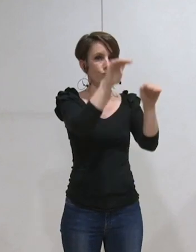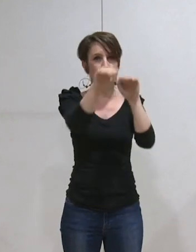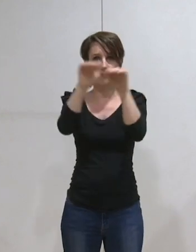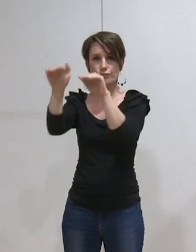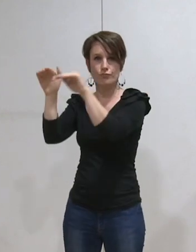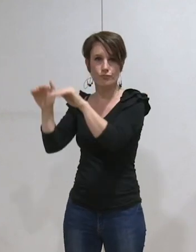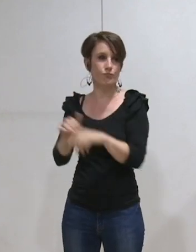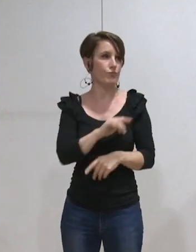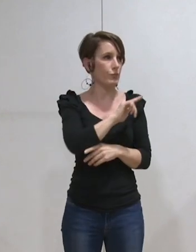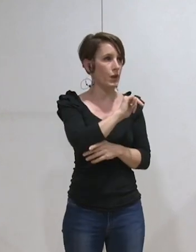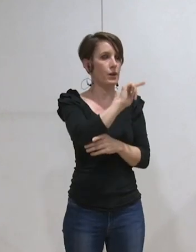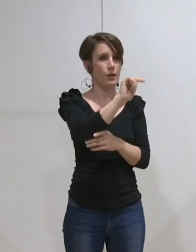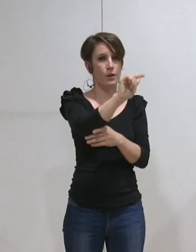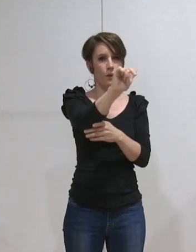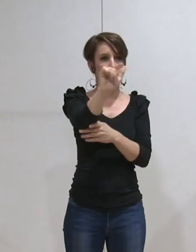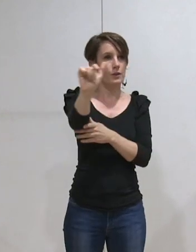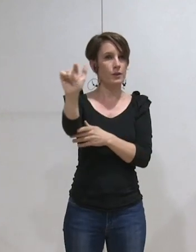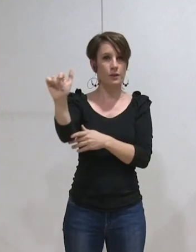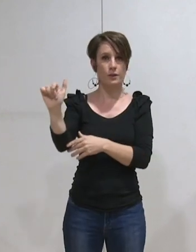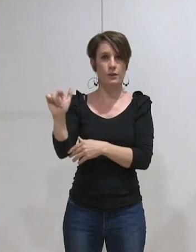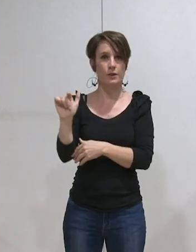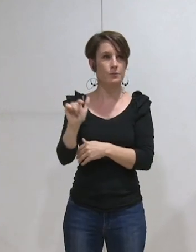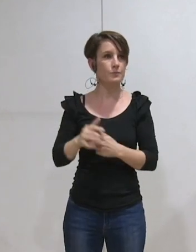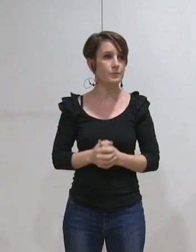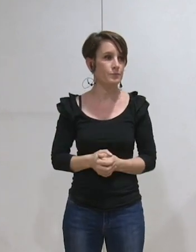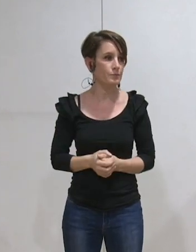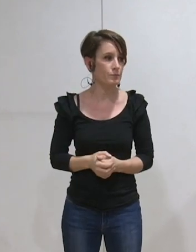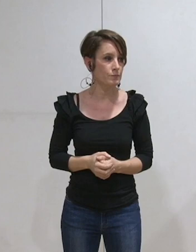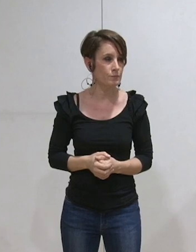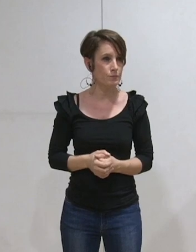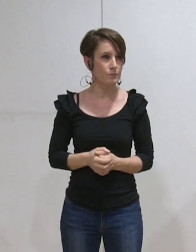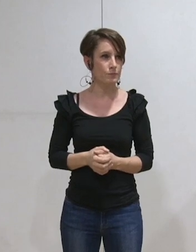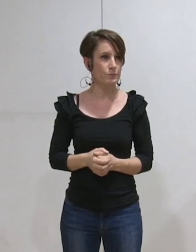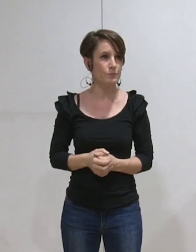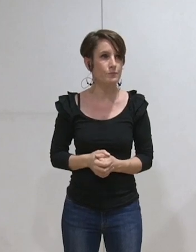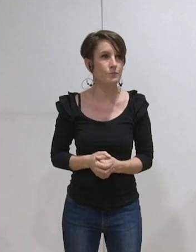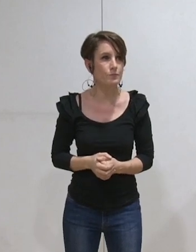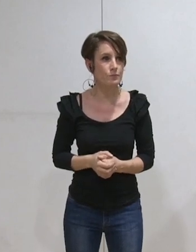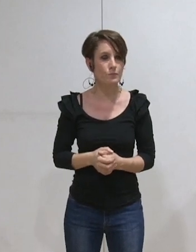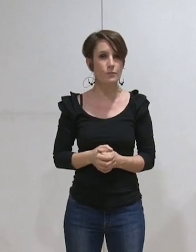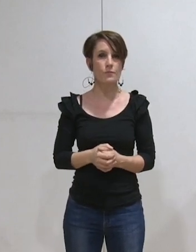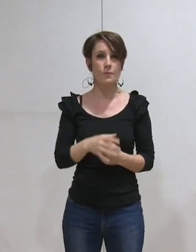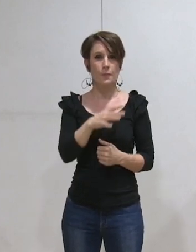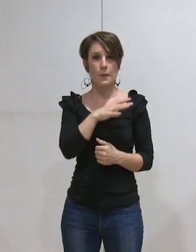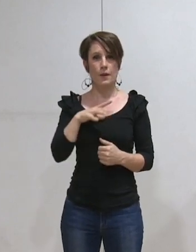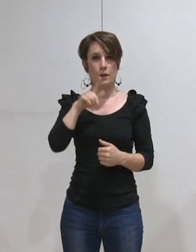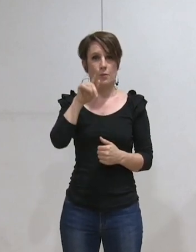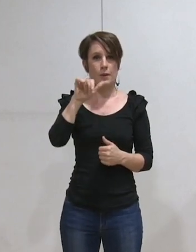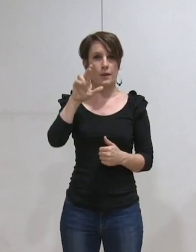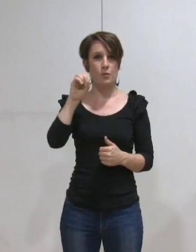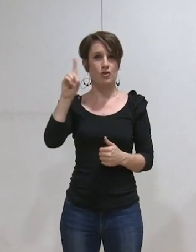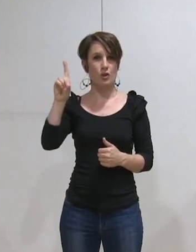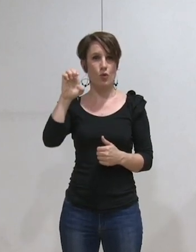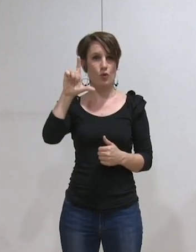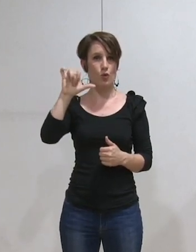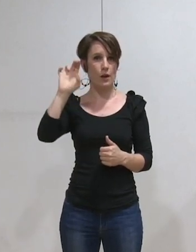sadocok compare à Laurence car Emmanuel girud de la marina